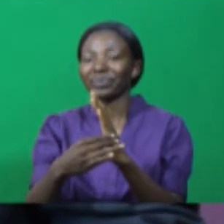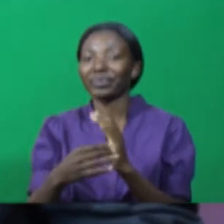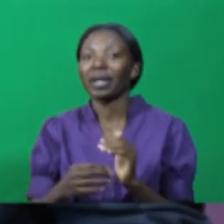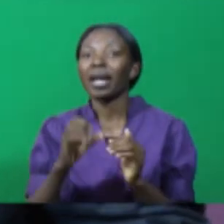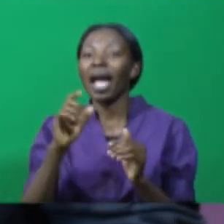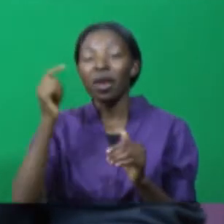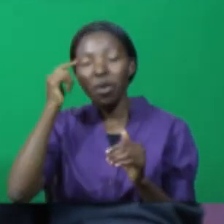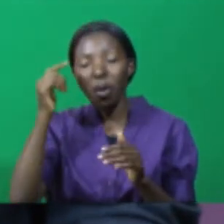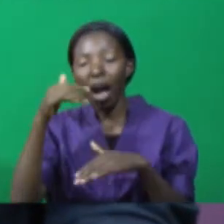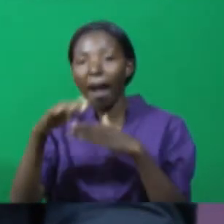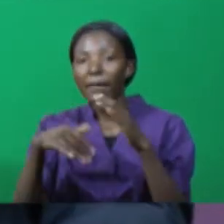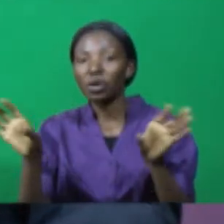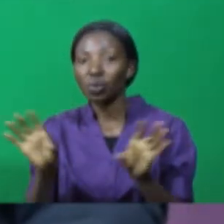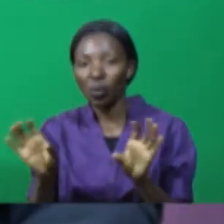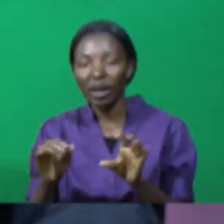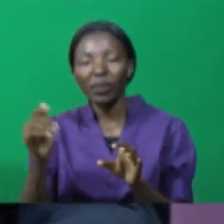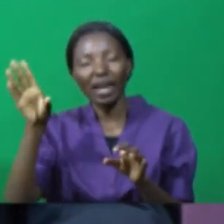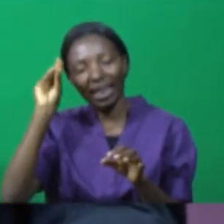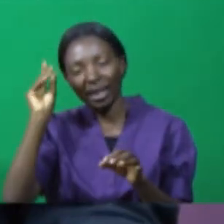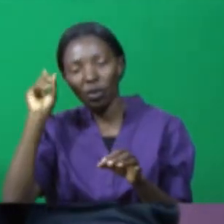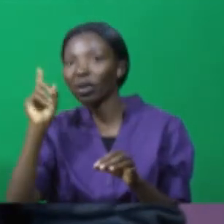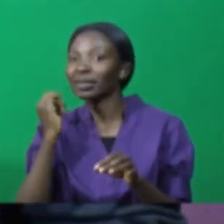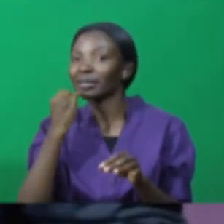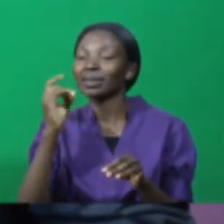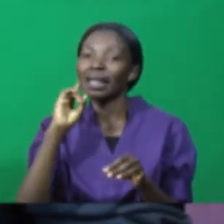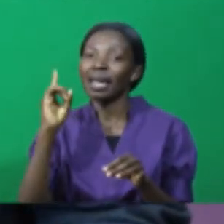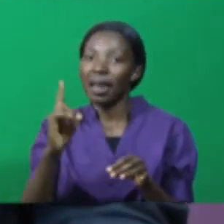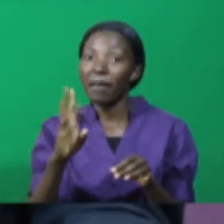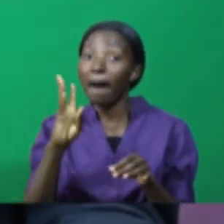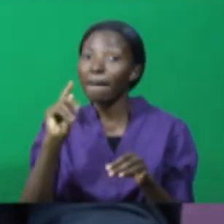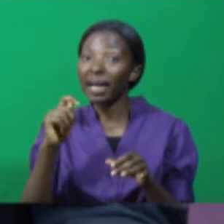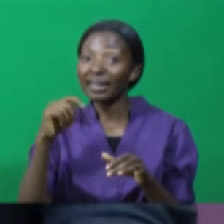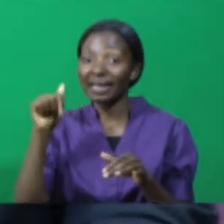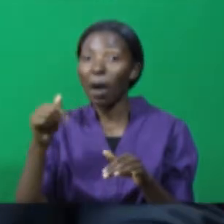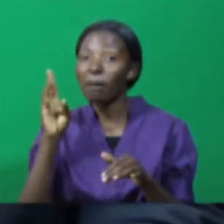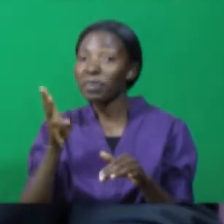gatisiye takatodzidza mumashure kuti he is able. Right. But nyaya inoita kunge iri trick.